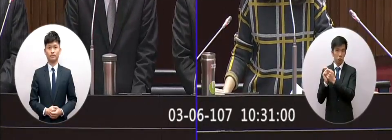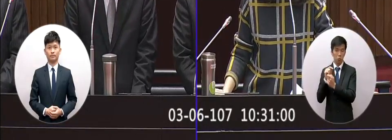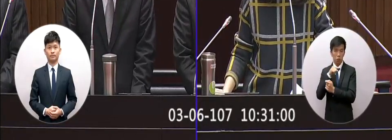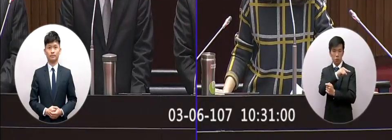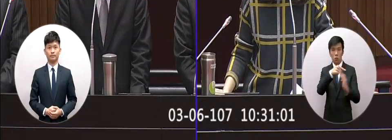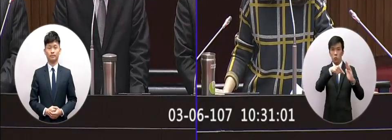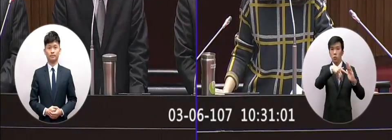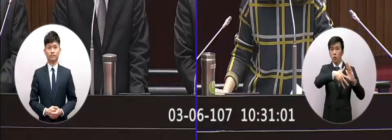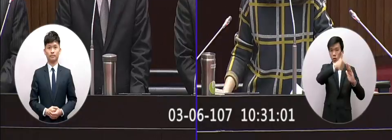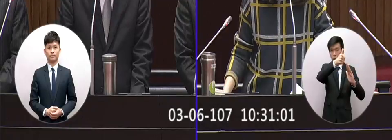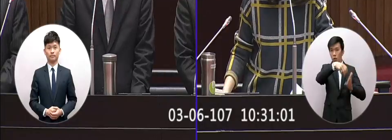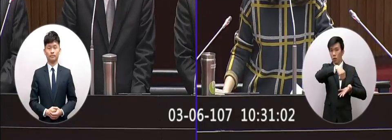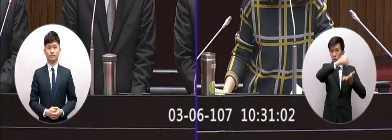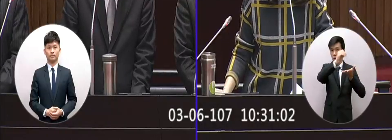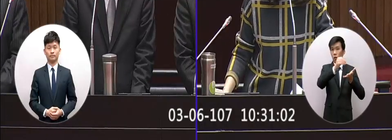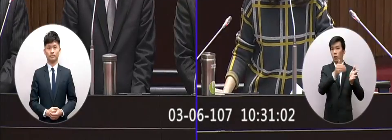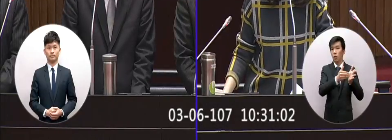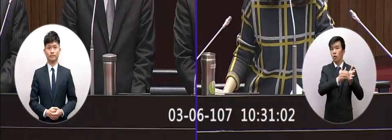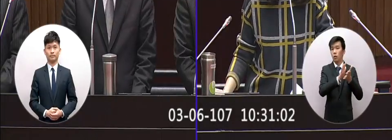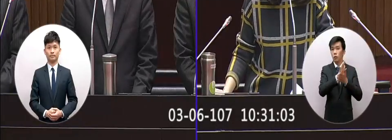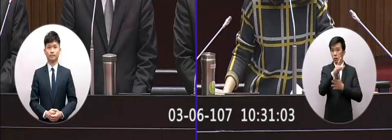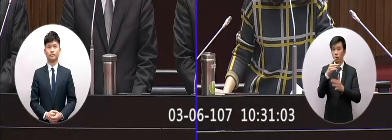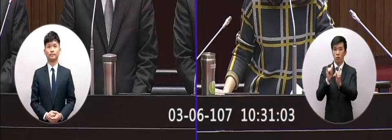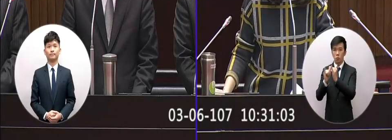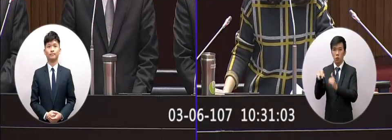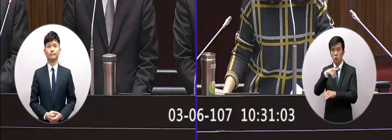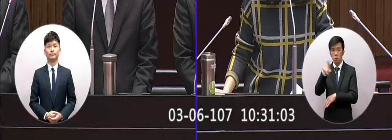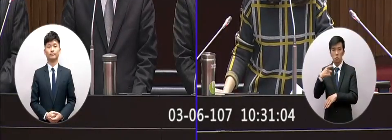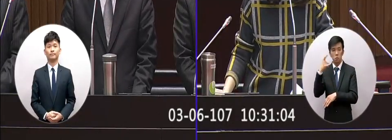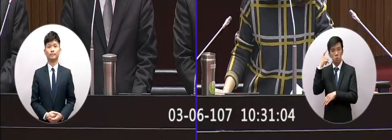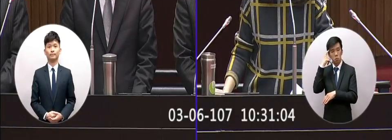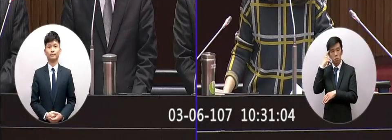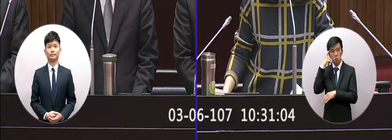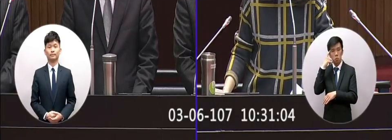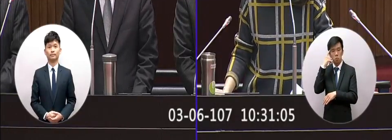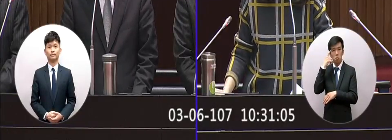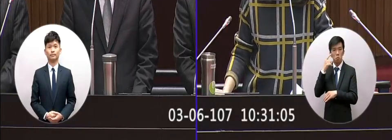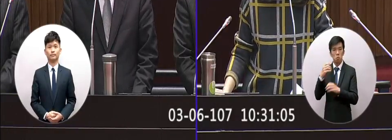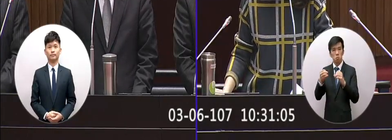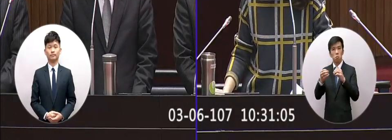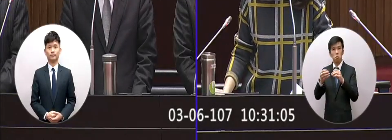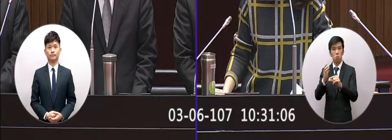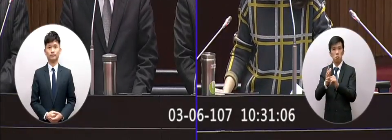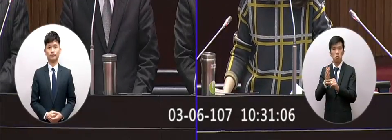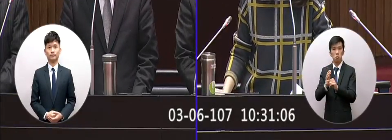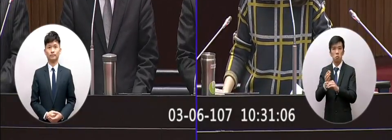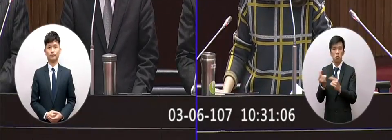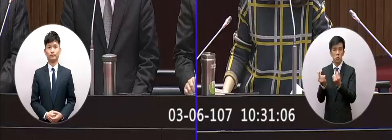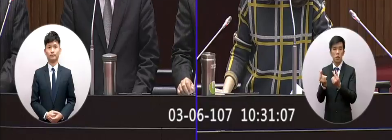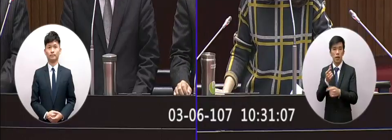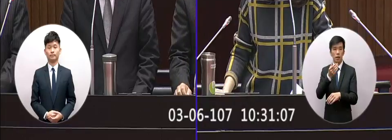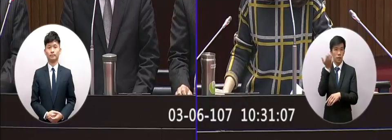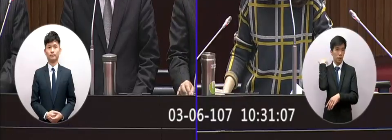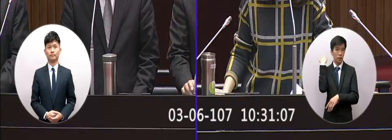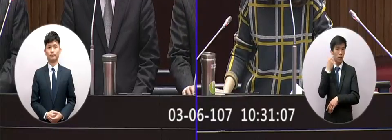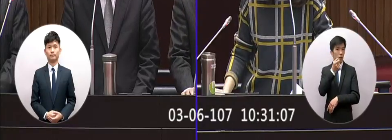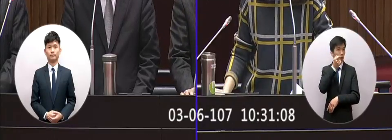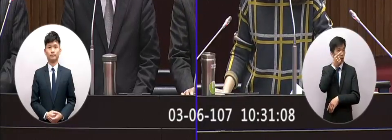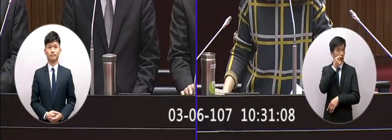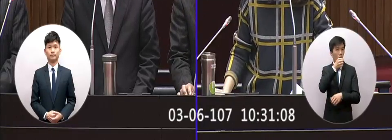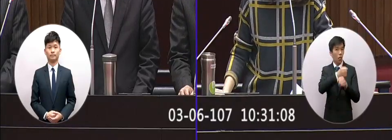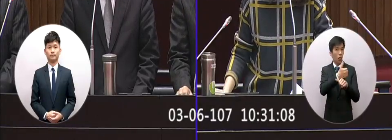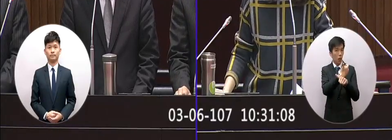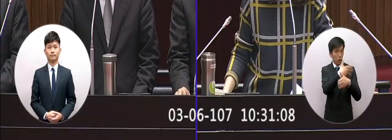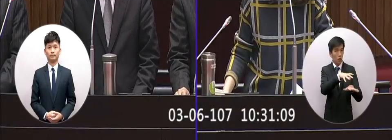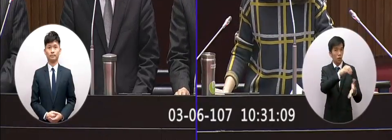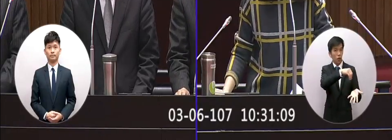个想法之后大家就会开始来检讨因为这是你觉得说把这个台南的经验来